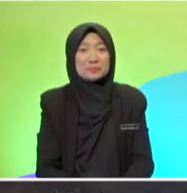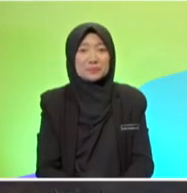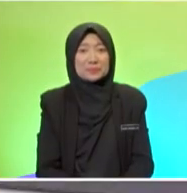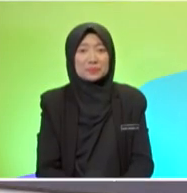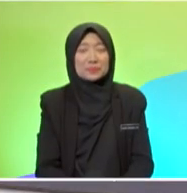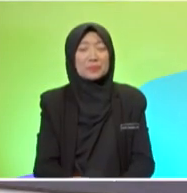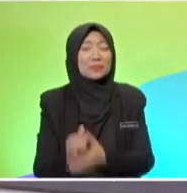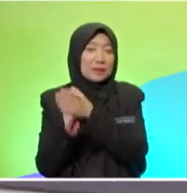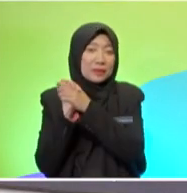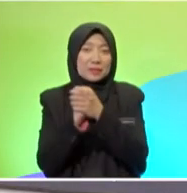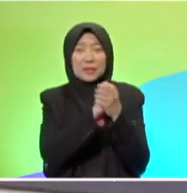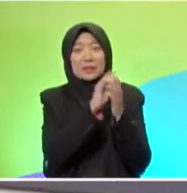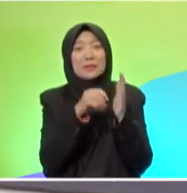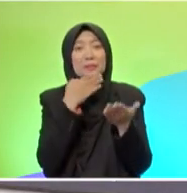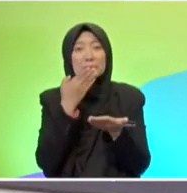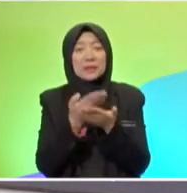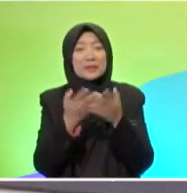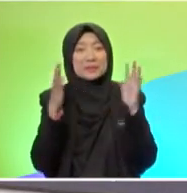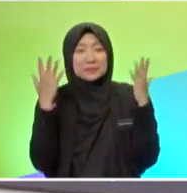tanya lidah